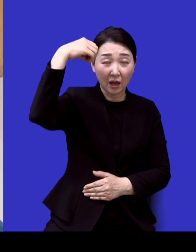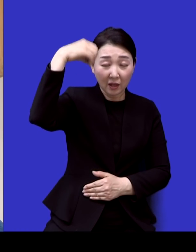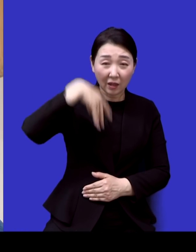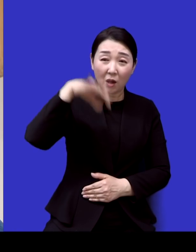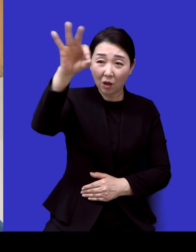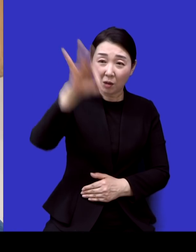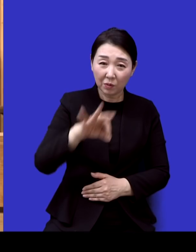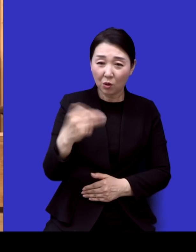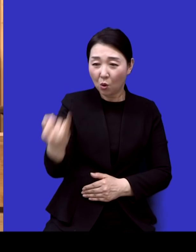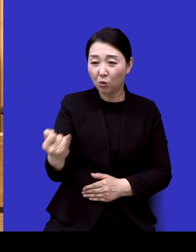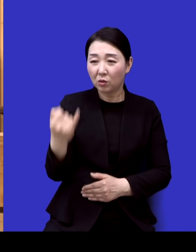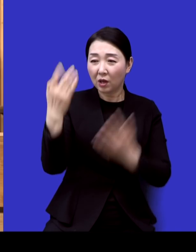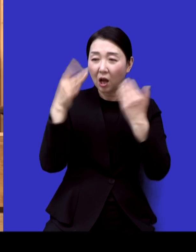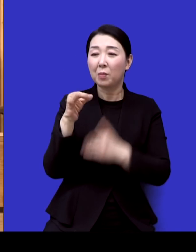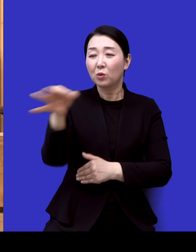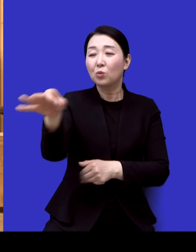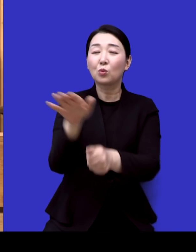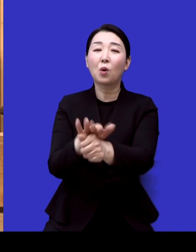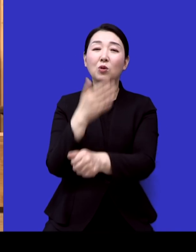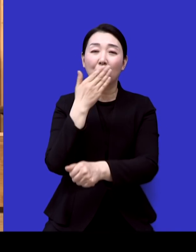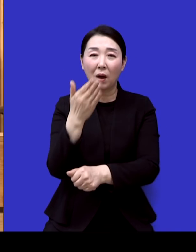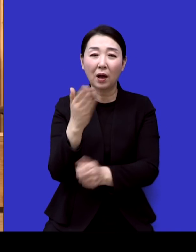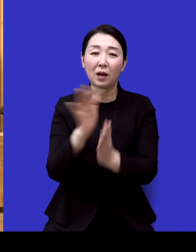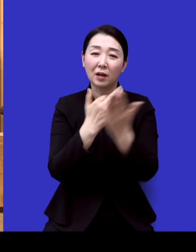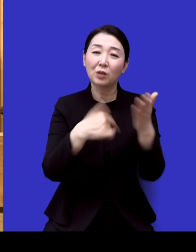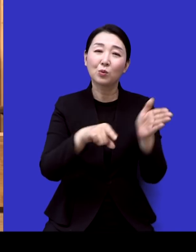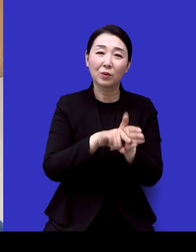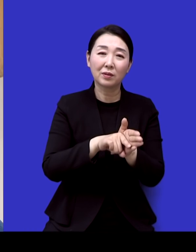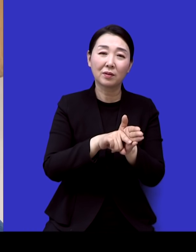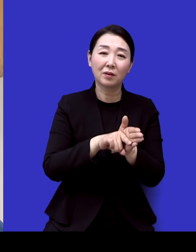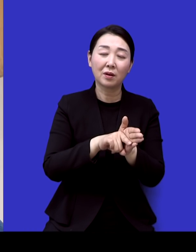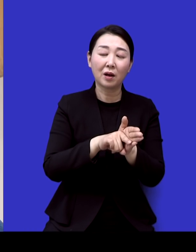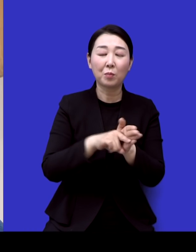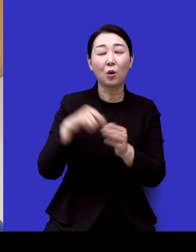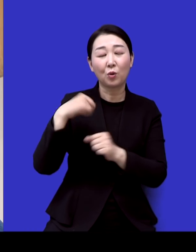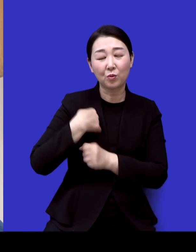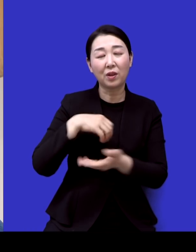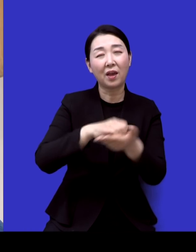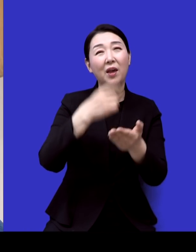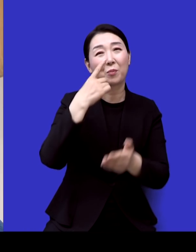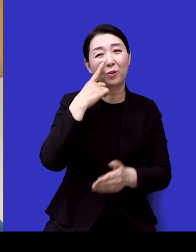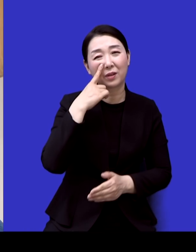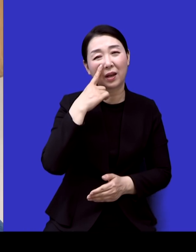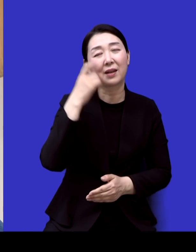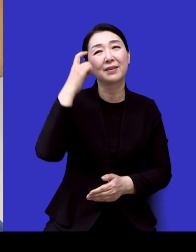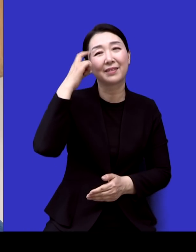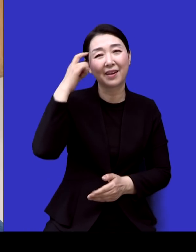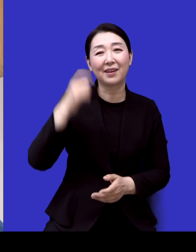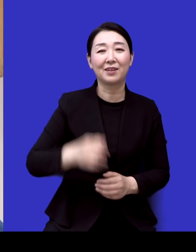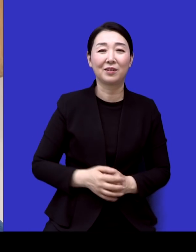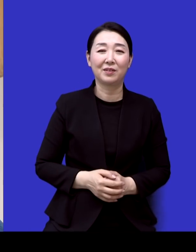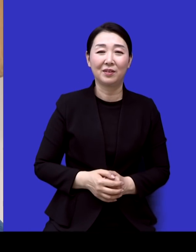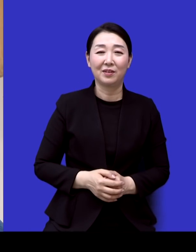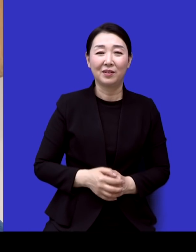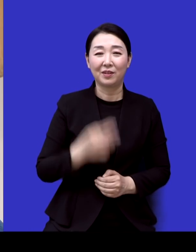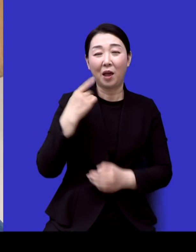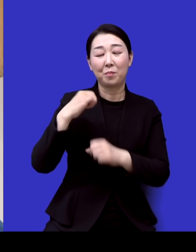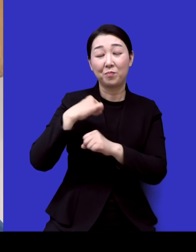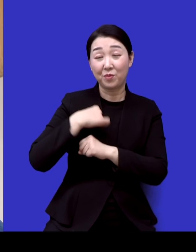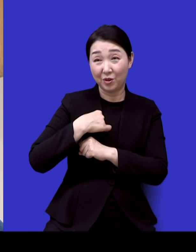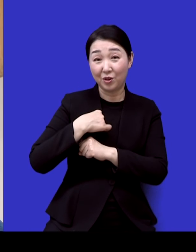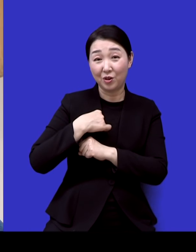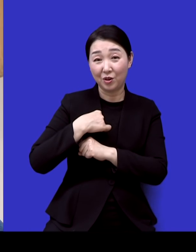여동생 학비도 내줄 수 있으니까 가족을 위해서 한번 가보자 하고 이제 제가 미군에